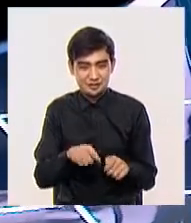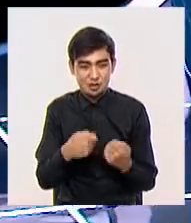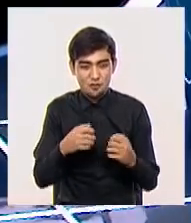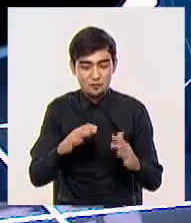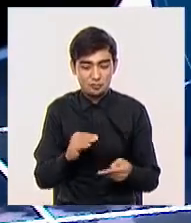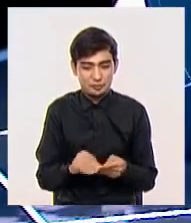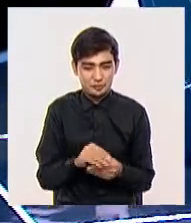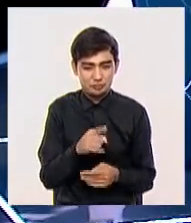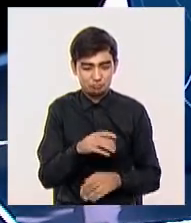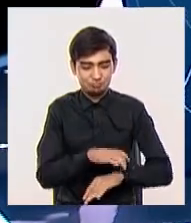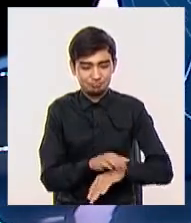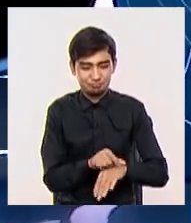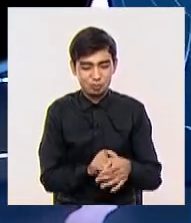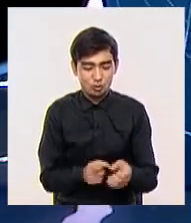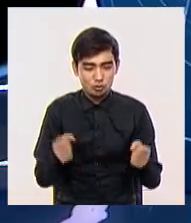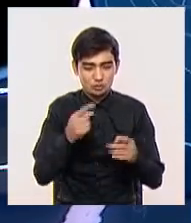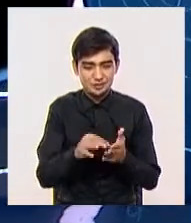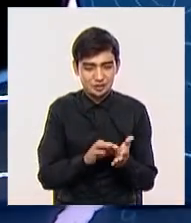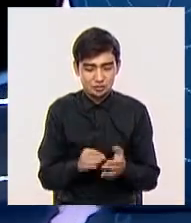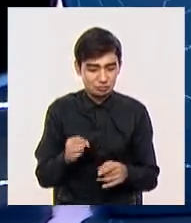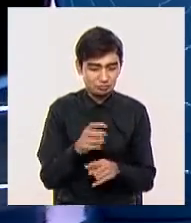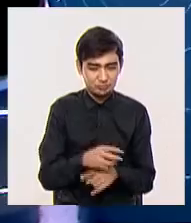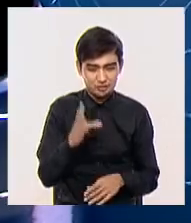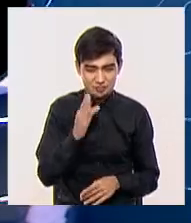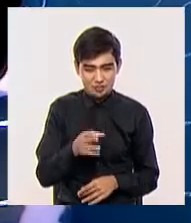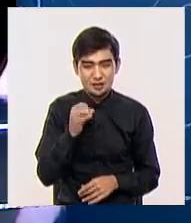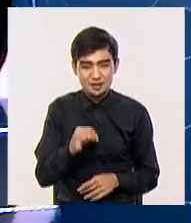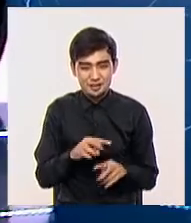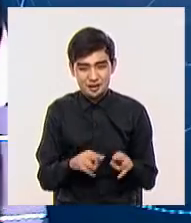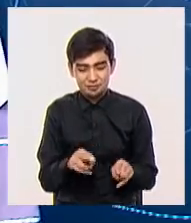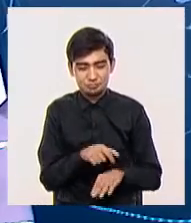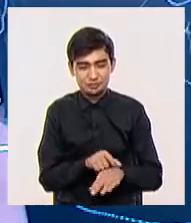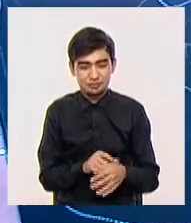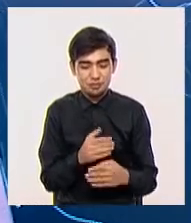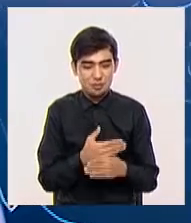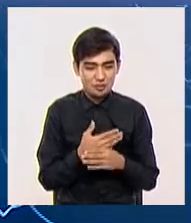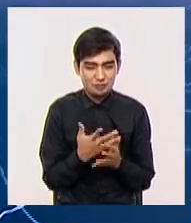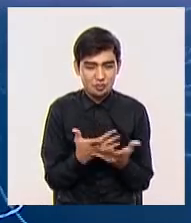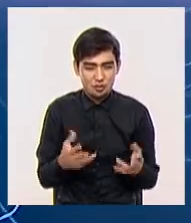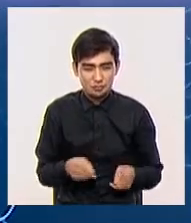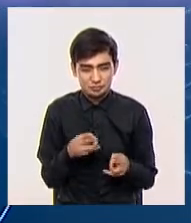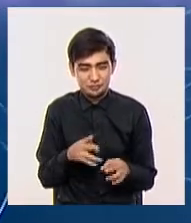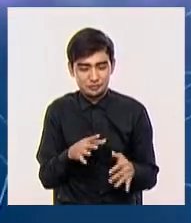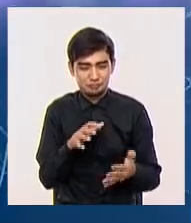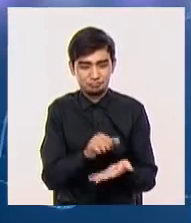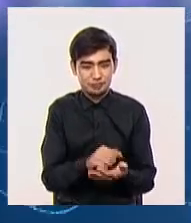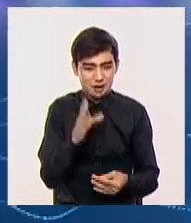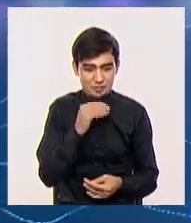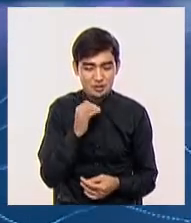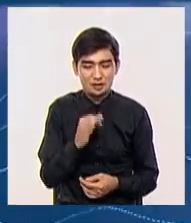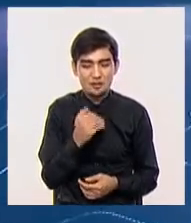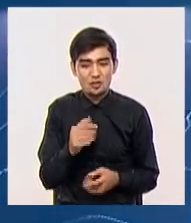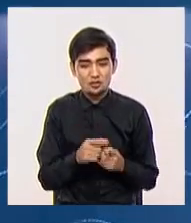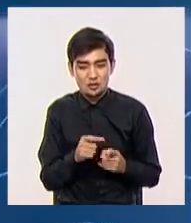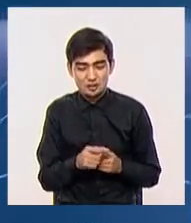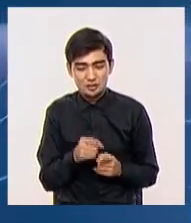арқылы бірден белгілі болады. Қылмыстық атқару жүйесі комитетінің өкілдері мұндай құрылғының көмегімен көптеген қылмыстың алдын аламыз дейді. Айтуларынша,